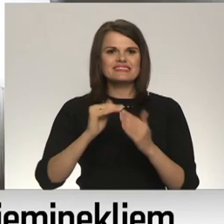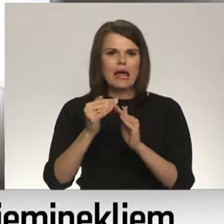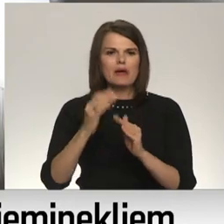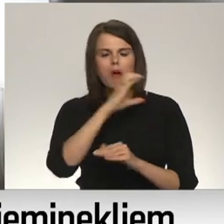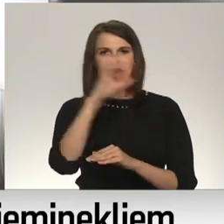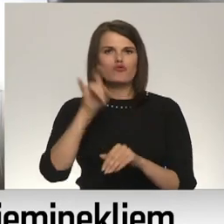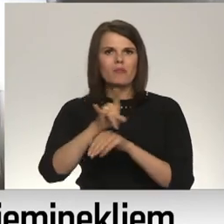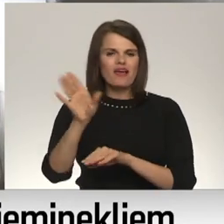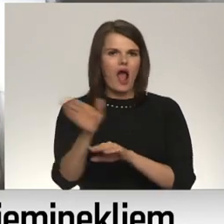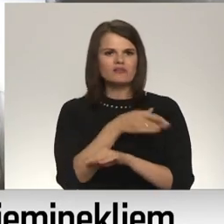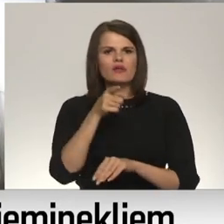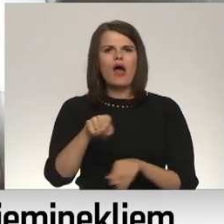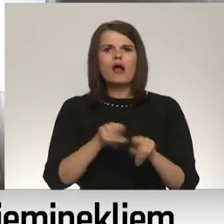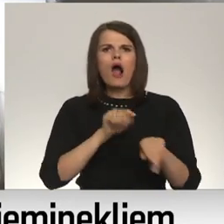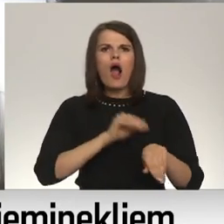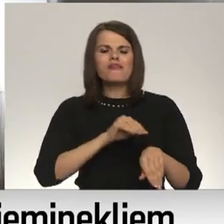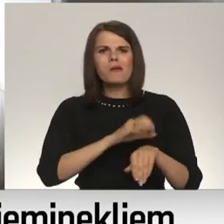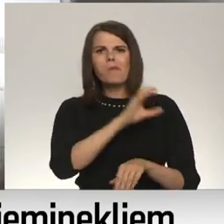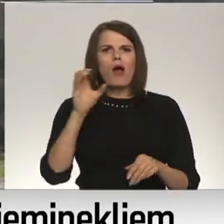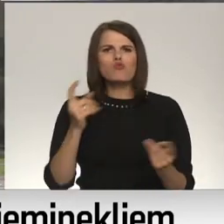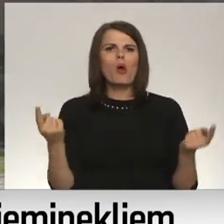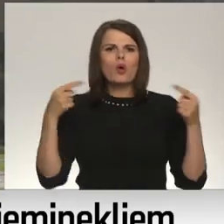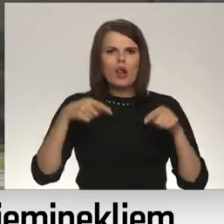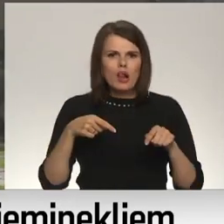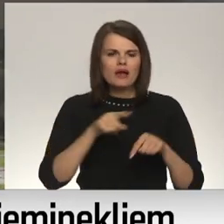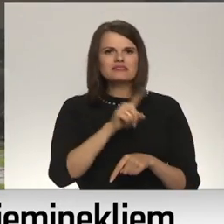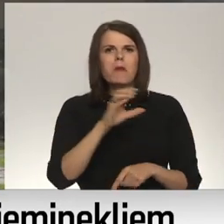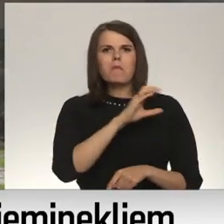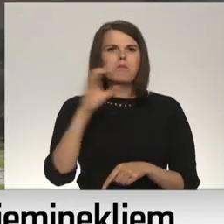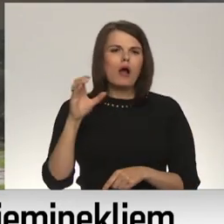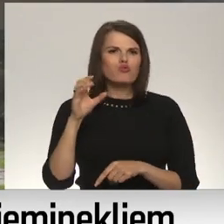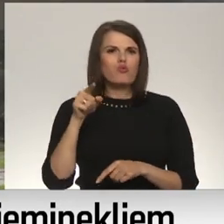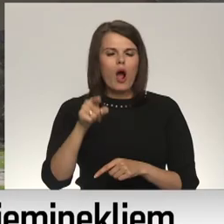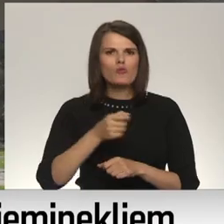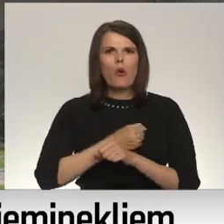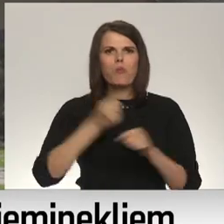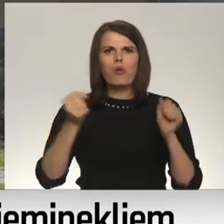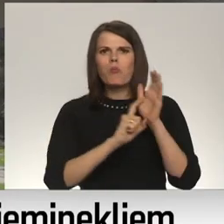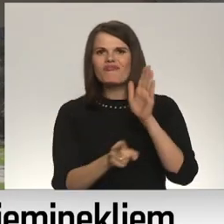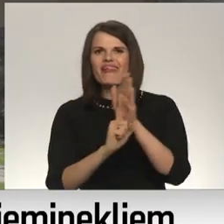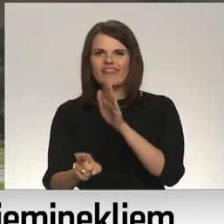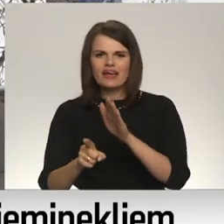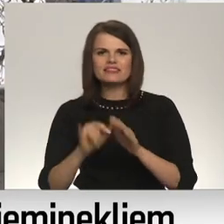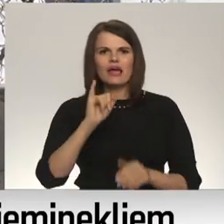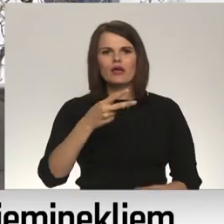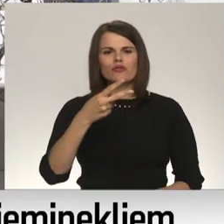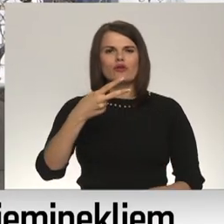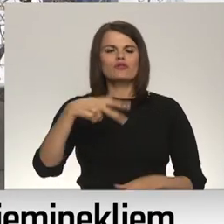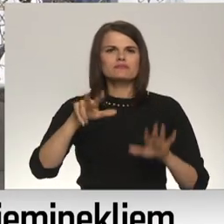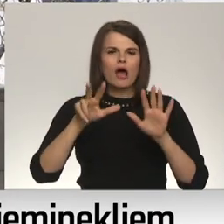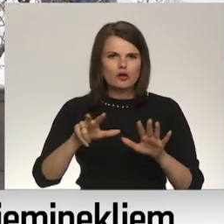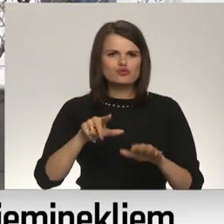aizvākšanu. Šī lidmašīna ir kā atgādinājums padomju laikiem. Tas ir padomju reaktīvais bumbvedējs IL-28, bruņots